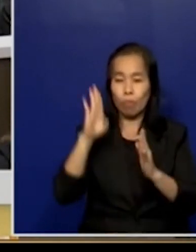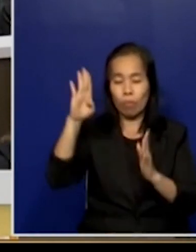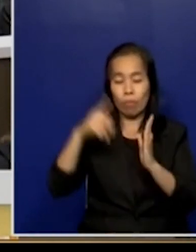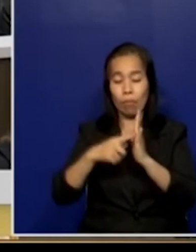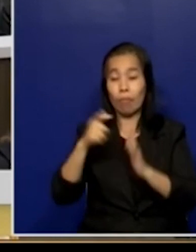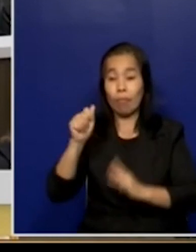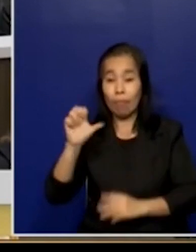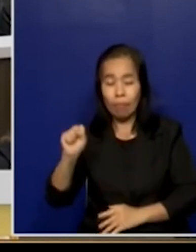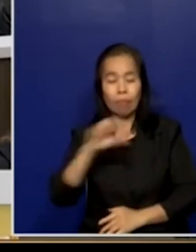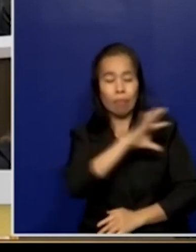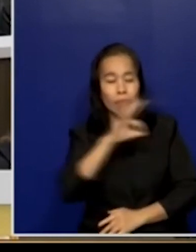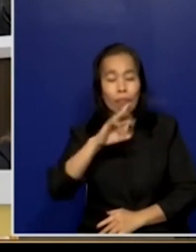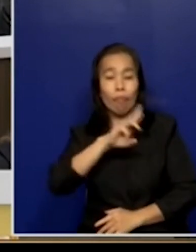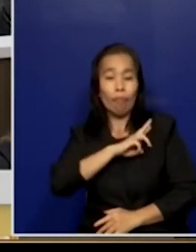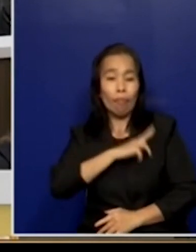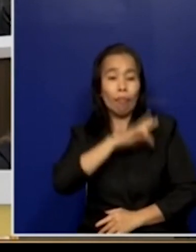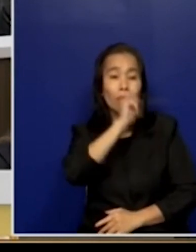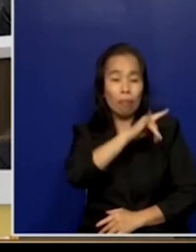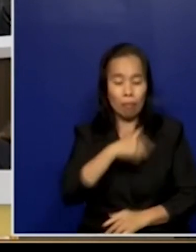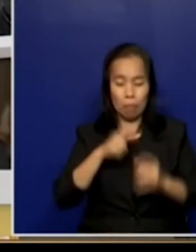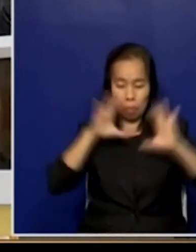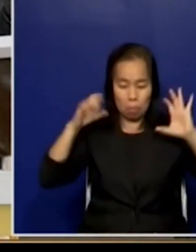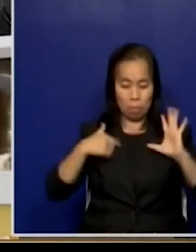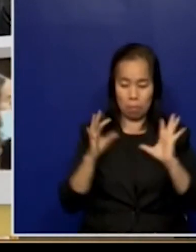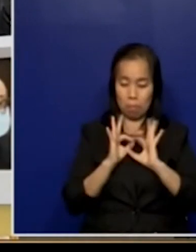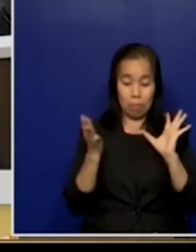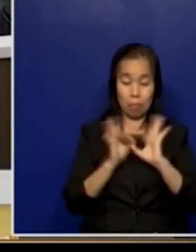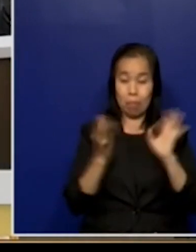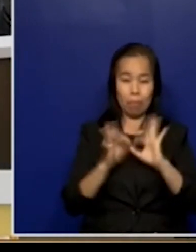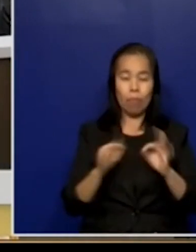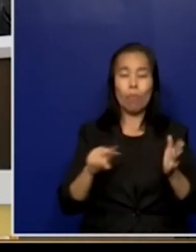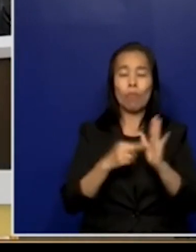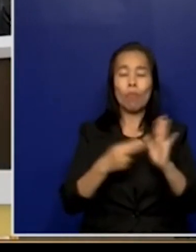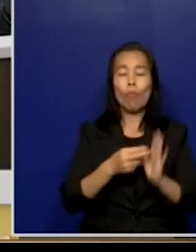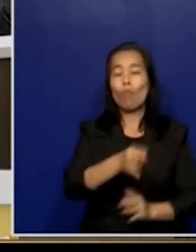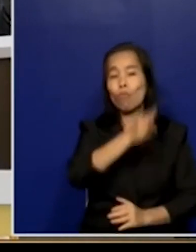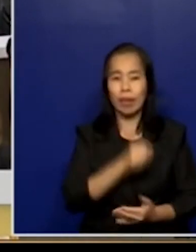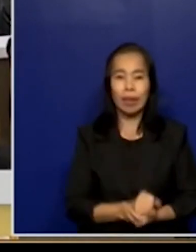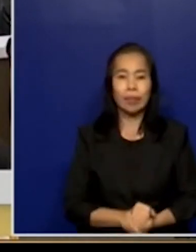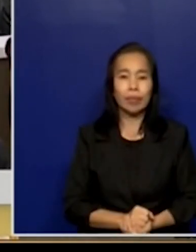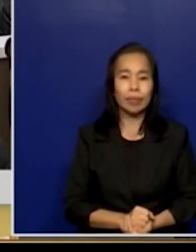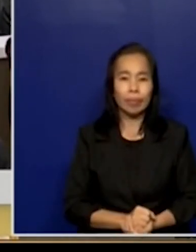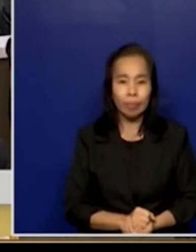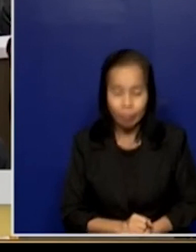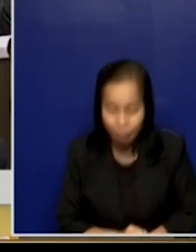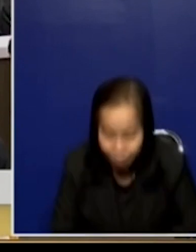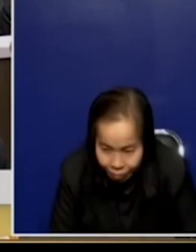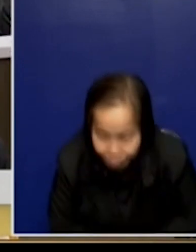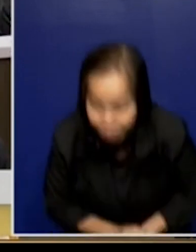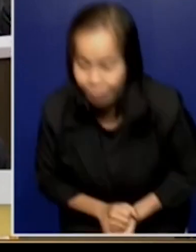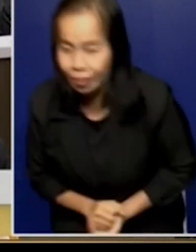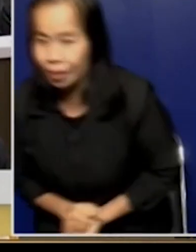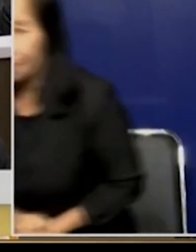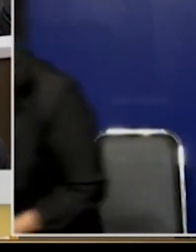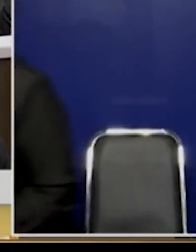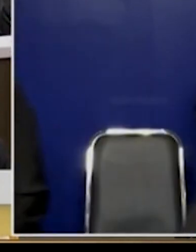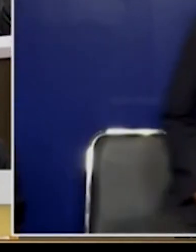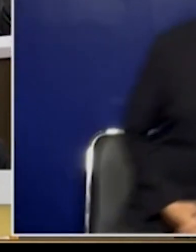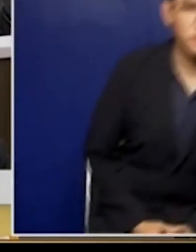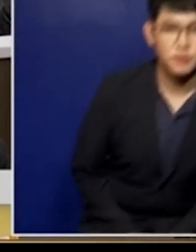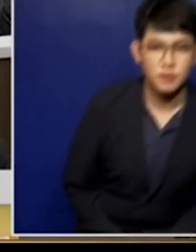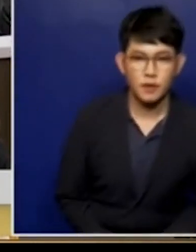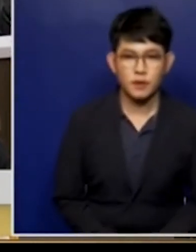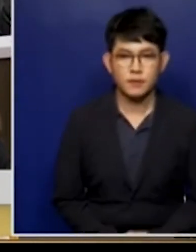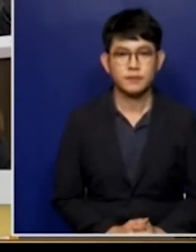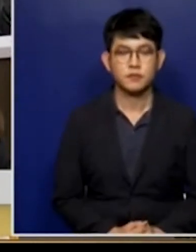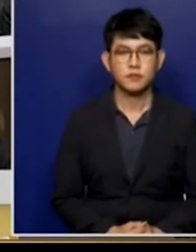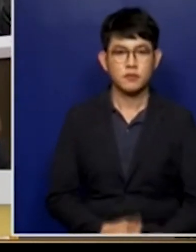BioScienceองอย่เป็อสระรัฐบาไมได้เกี่ยวของด้วยเป็นเรื่องโกหกประชาชนการจัดหาวักซีนของผลเอกประยุติแล